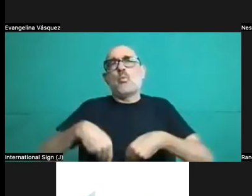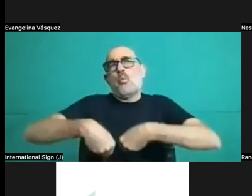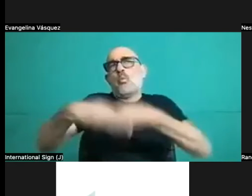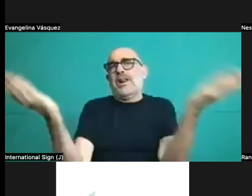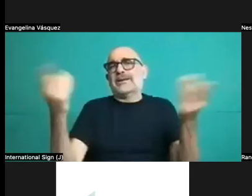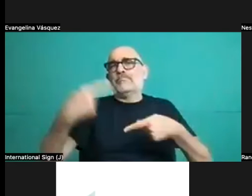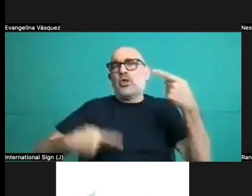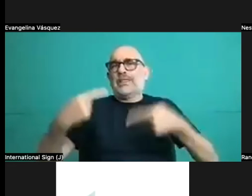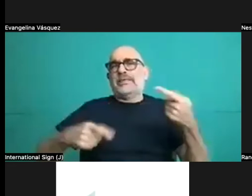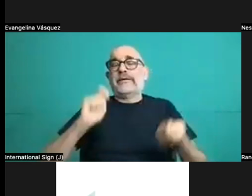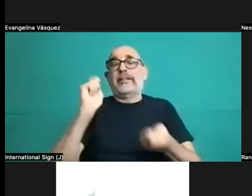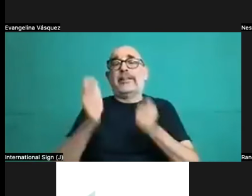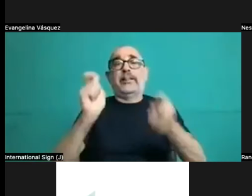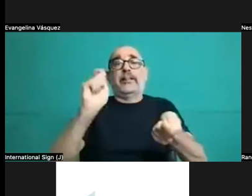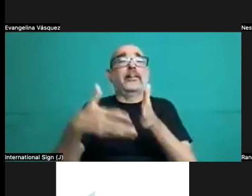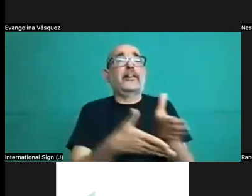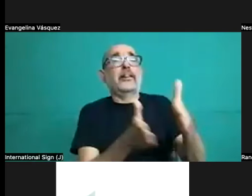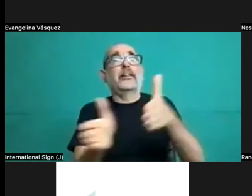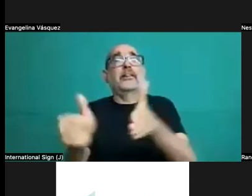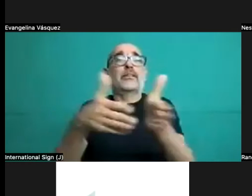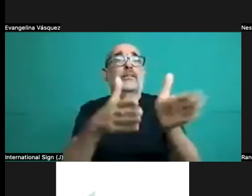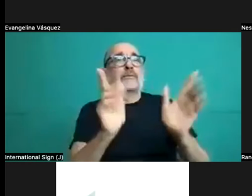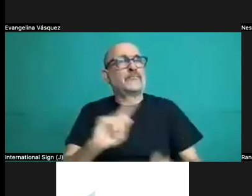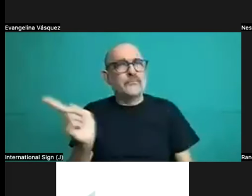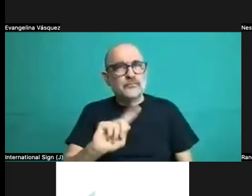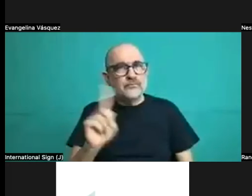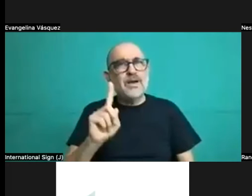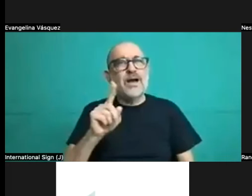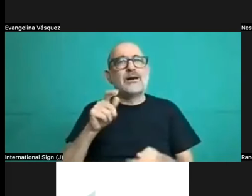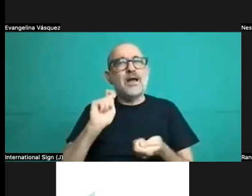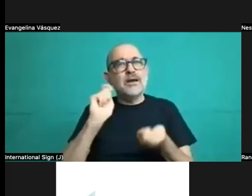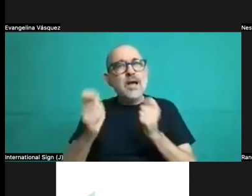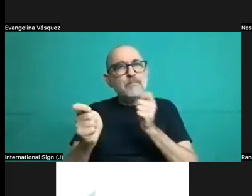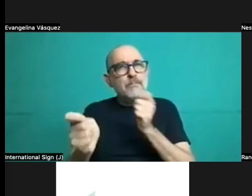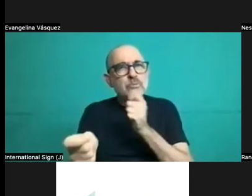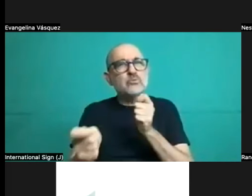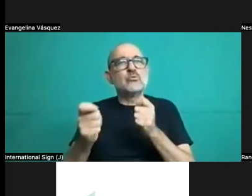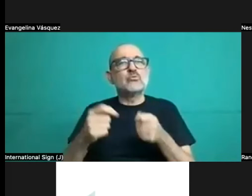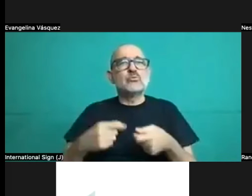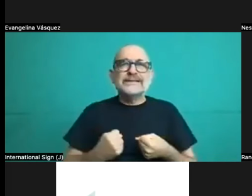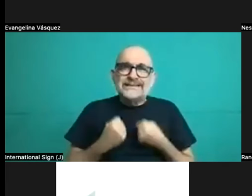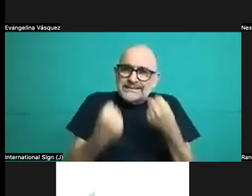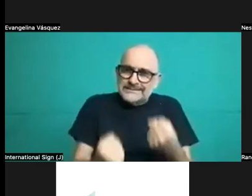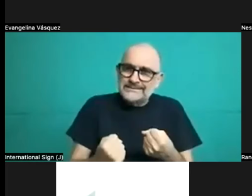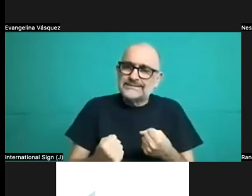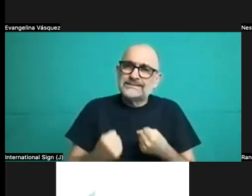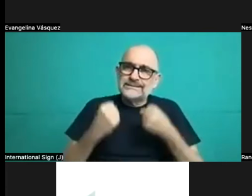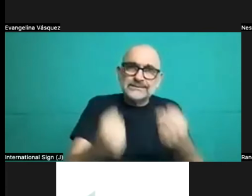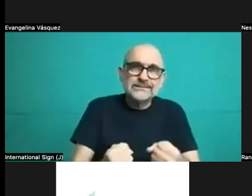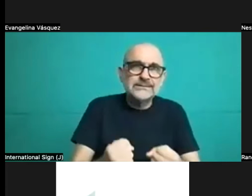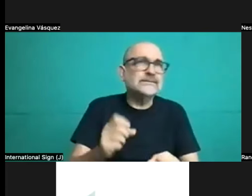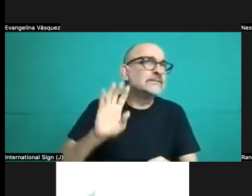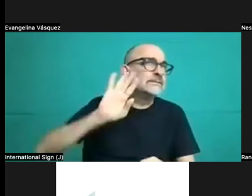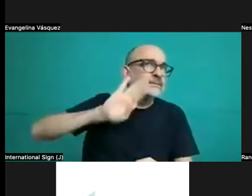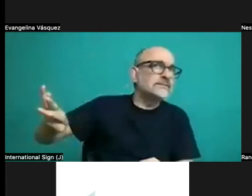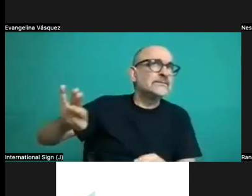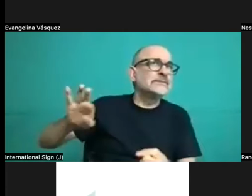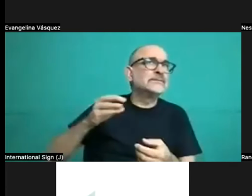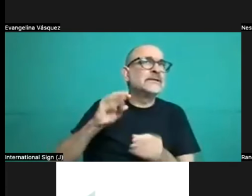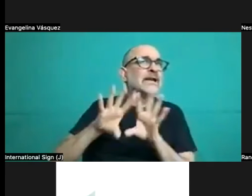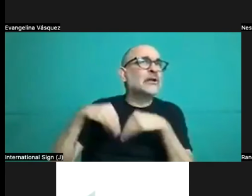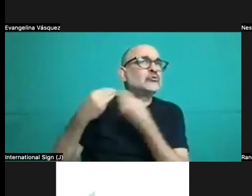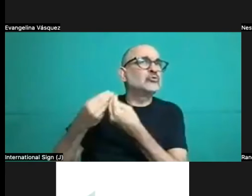Il faut qu'il y ait une véritable volonté. Mais il ne faut pas s'arrêter dans